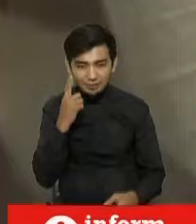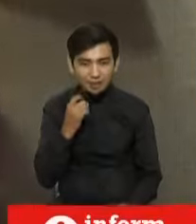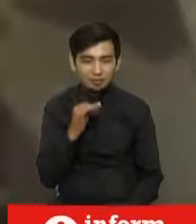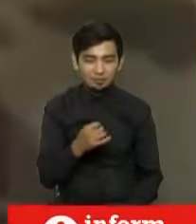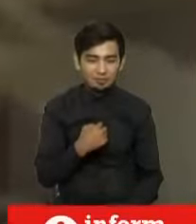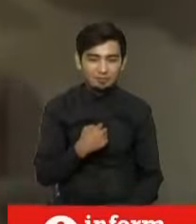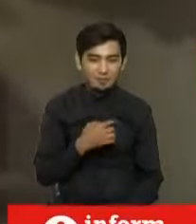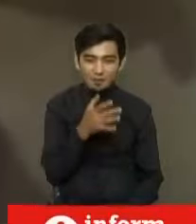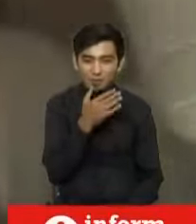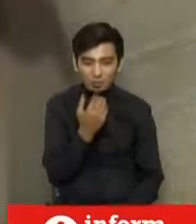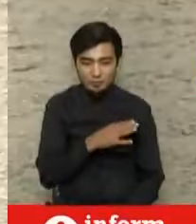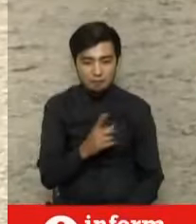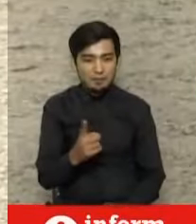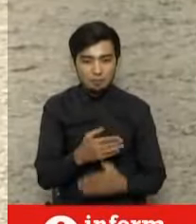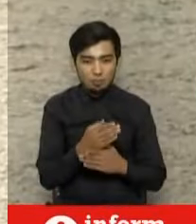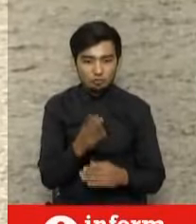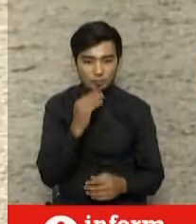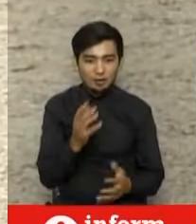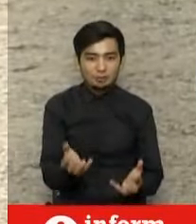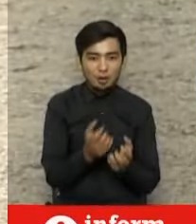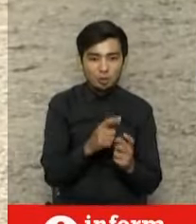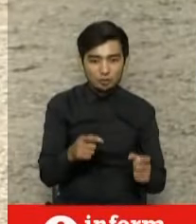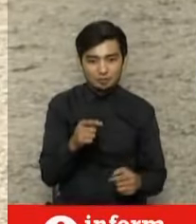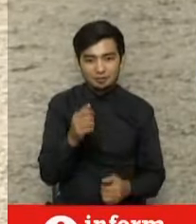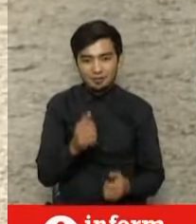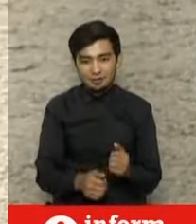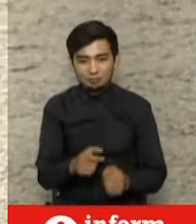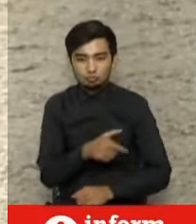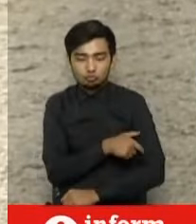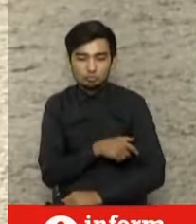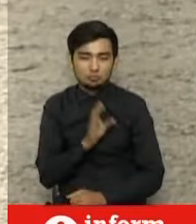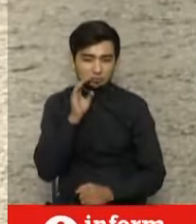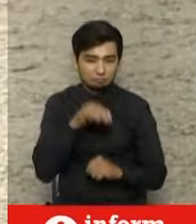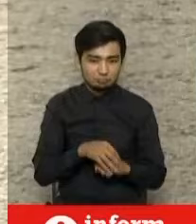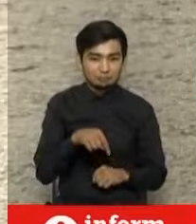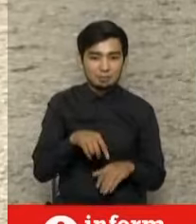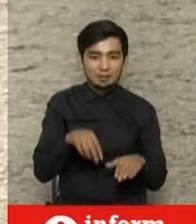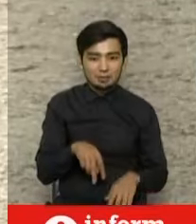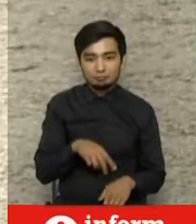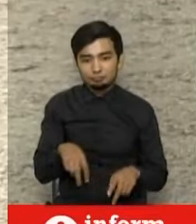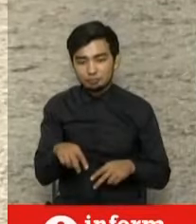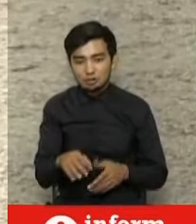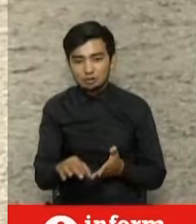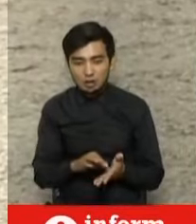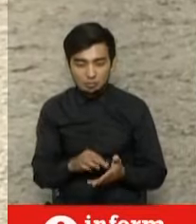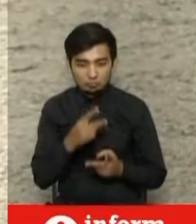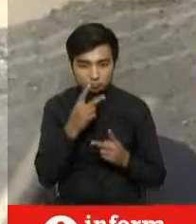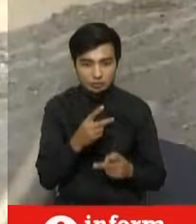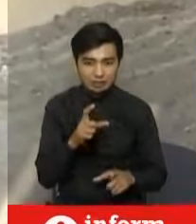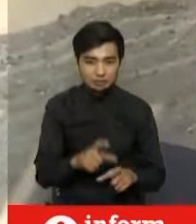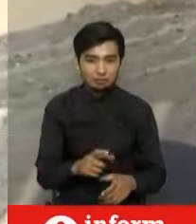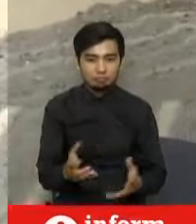им первую медицинскую помощь. Спасатели, за счет того, что они здесь постоянно находятся на дежурстве, они моментально могут среагировать и спасти